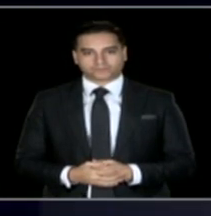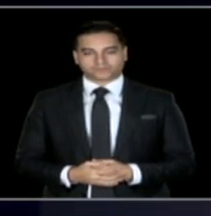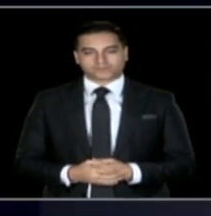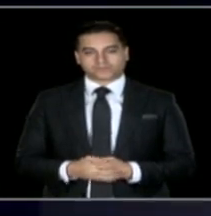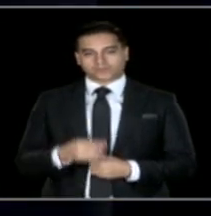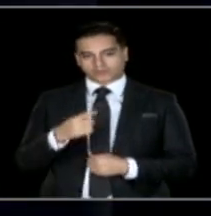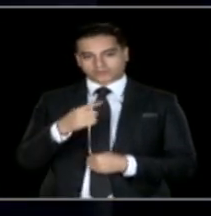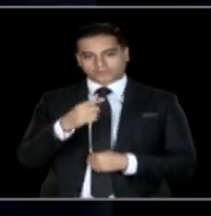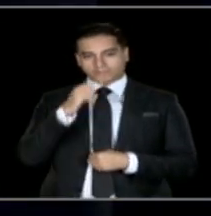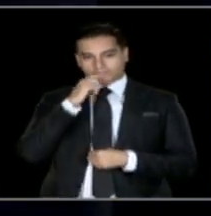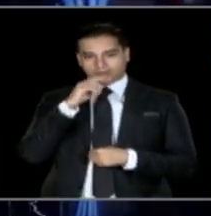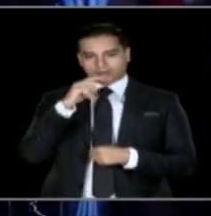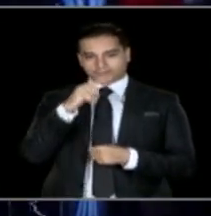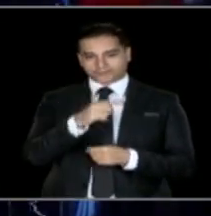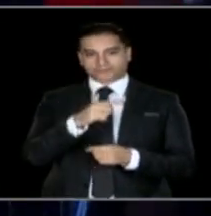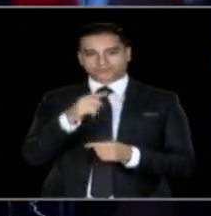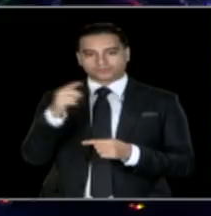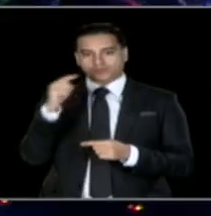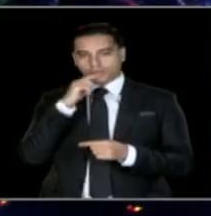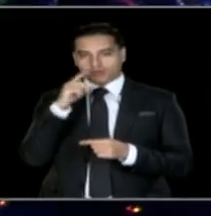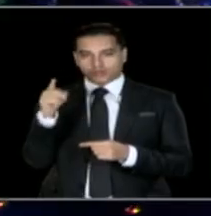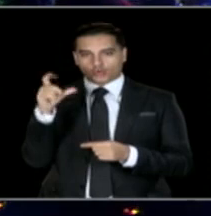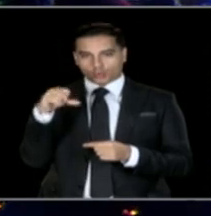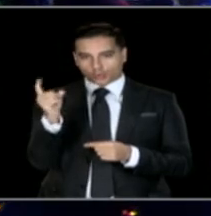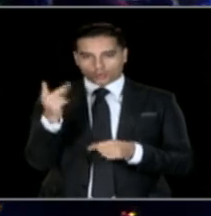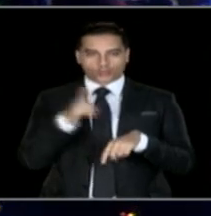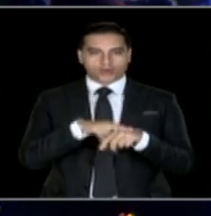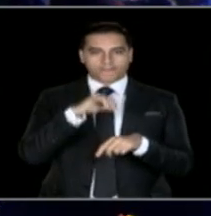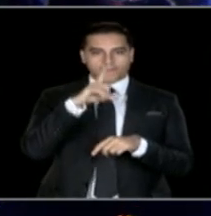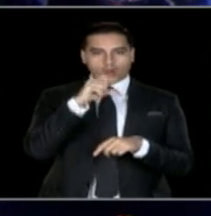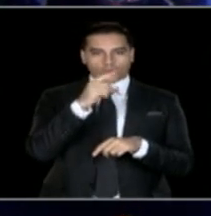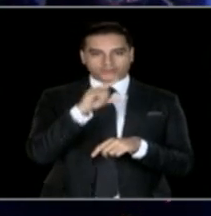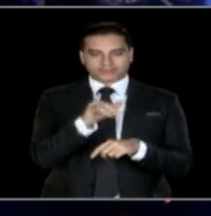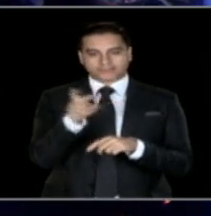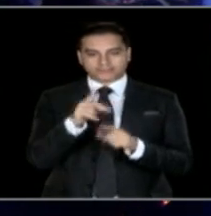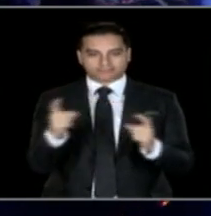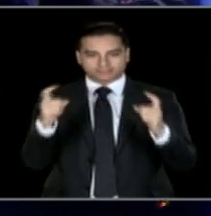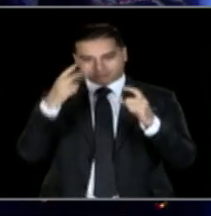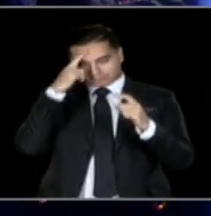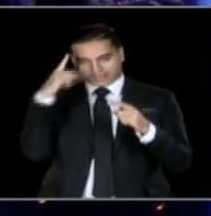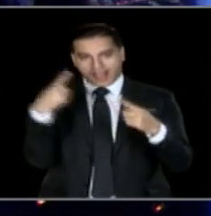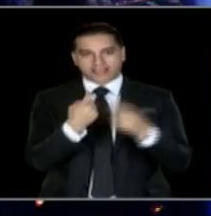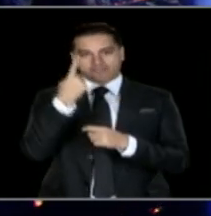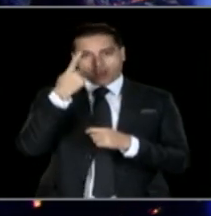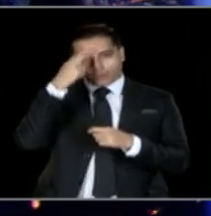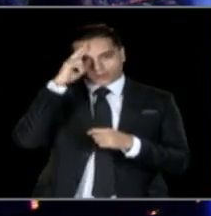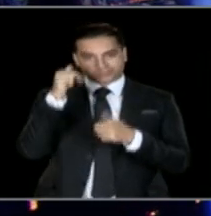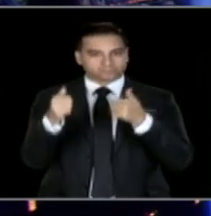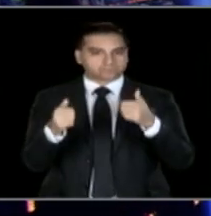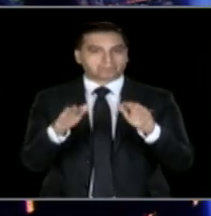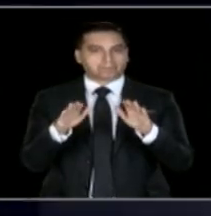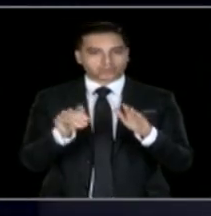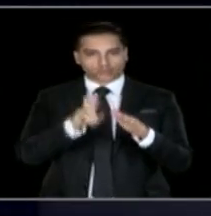ملدي ونور، نور وملدي تفضلوا، وهنشوف مين اللي هيحرز أول